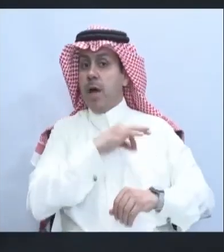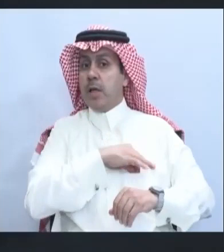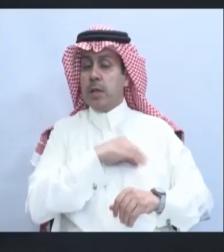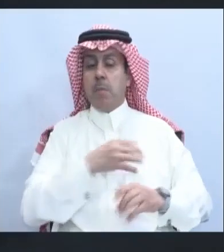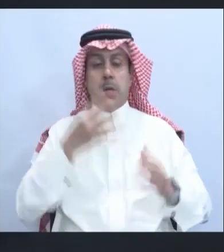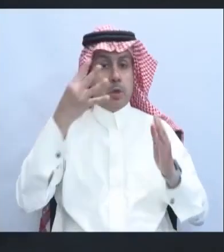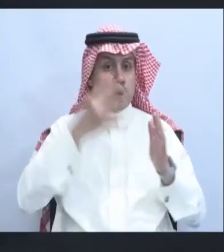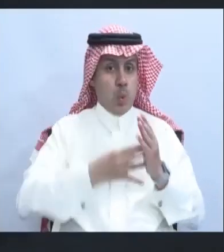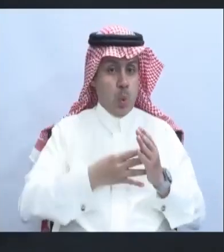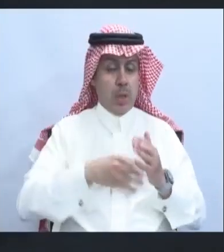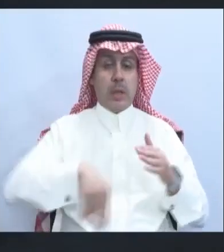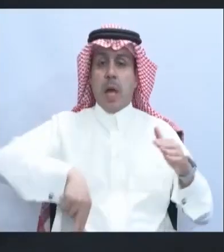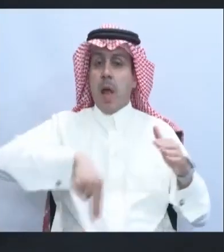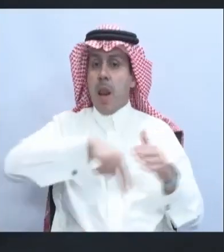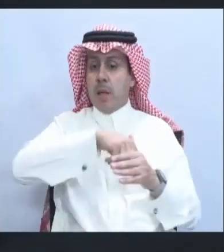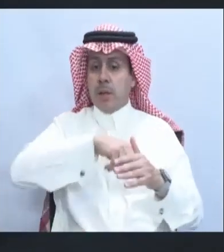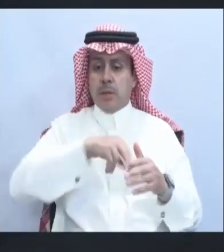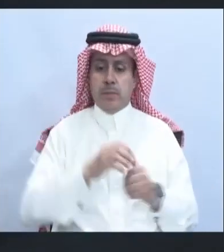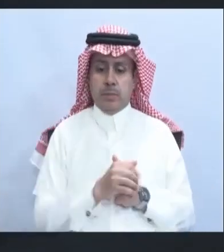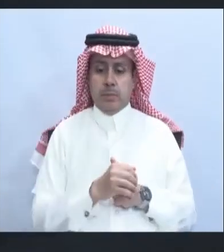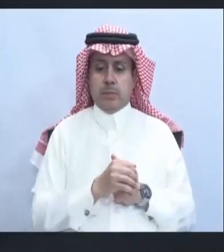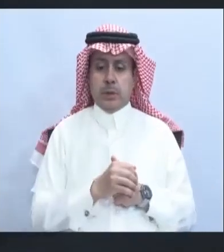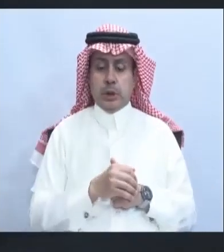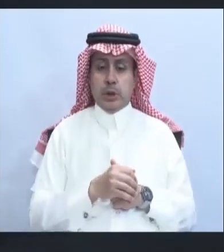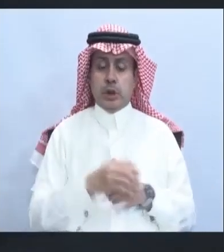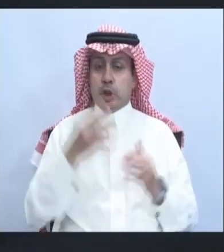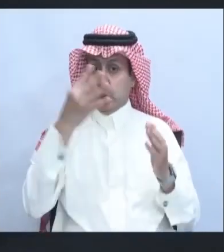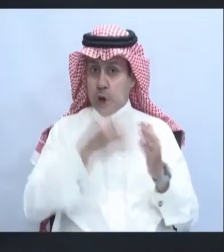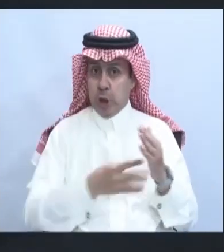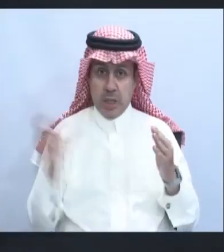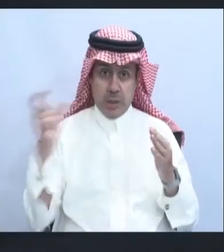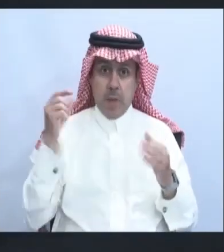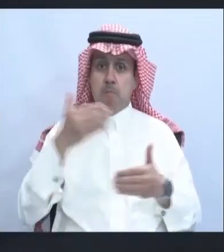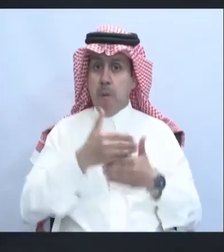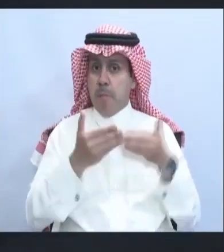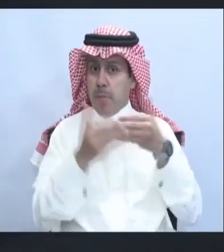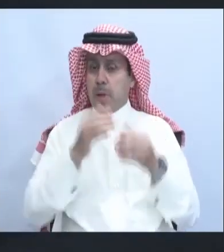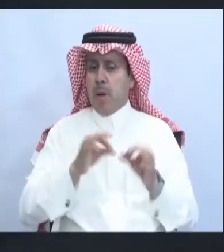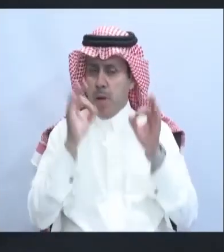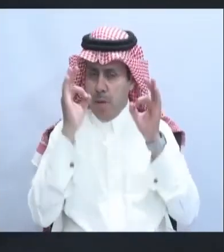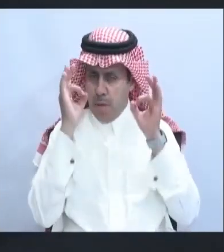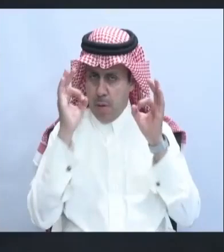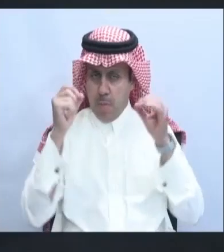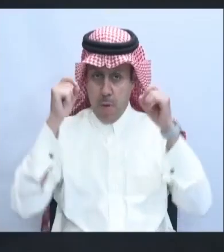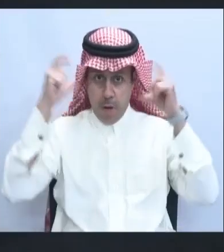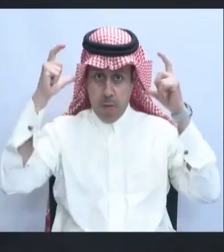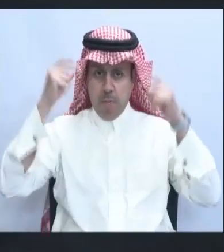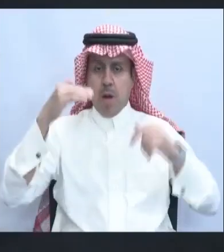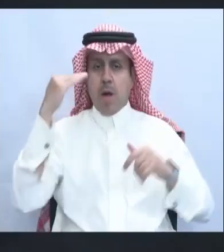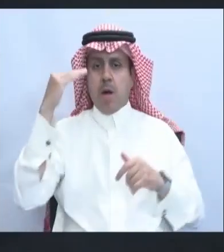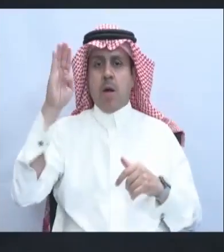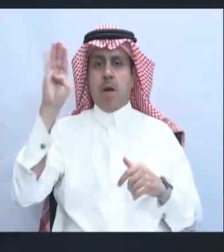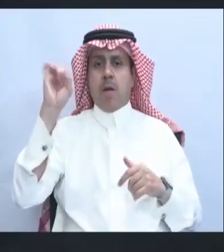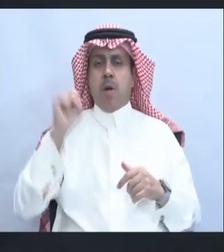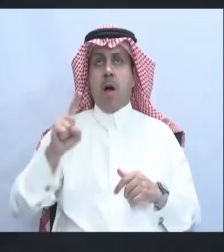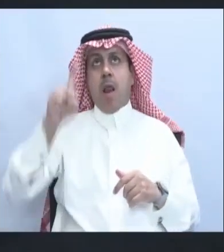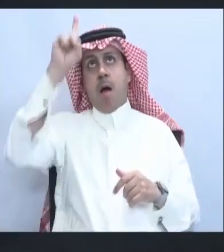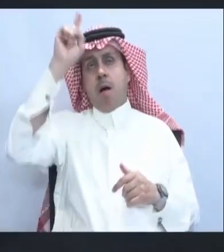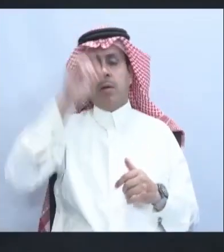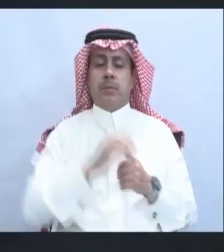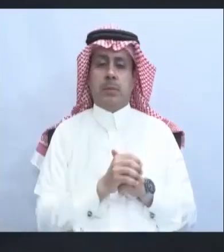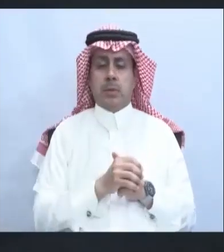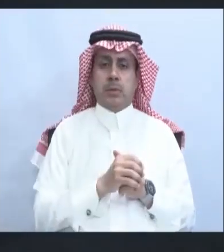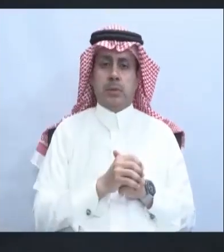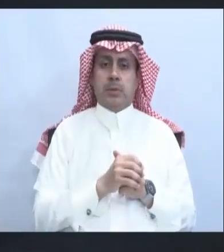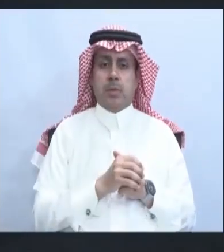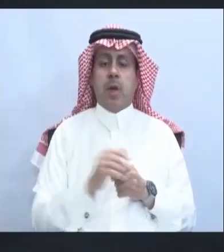مشروعيه العده لان هذه الشريعه شريعه مبنيه على الحكمه والله تعالى حكيم عليم ف باذن